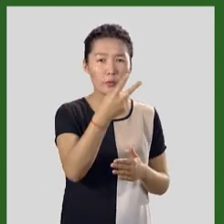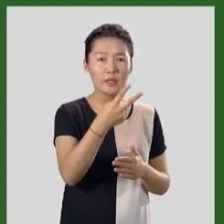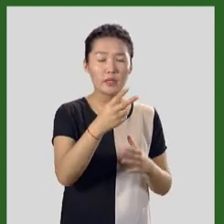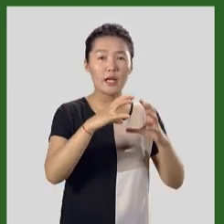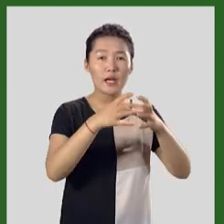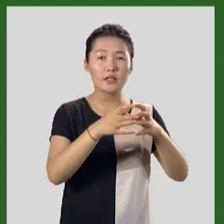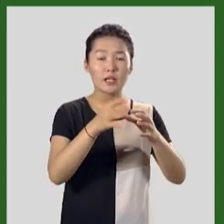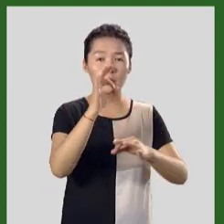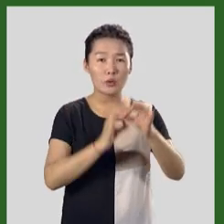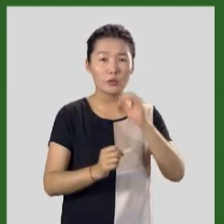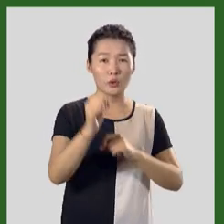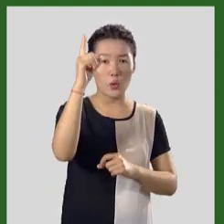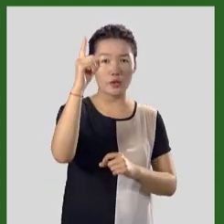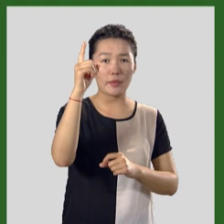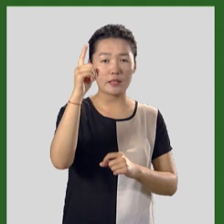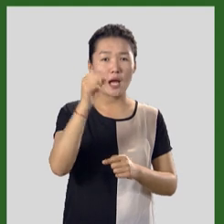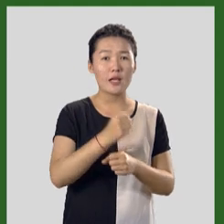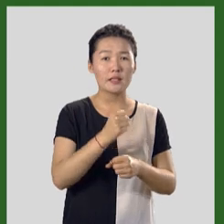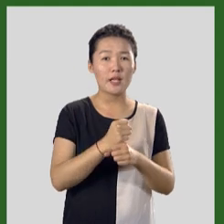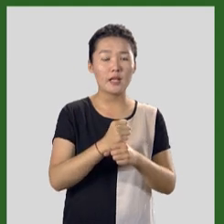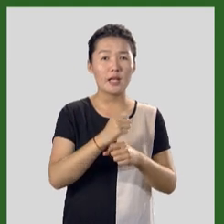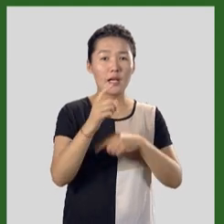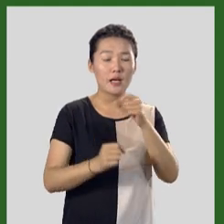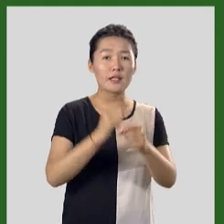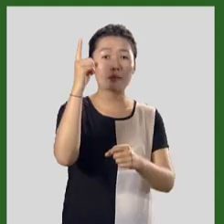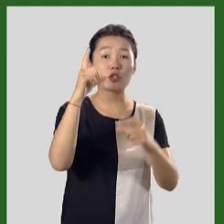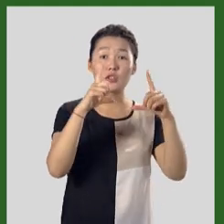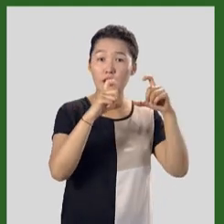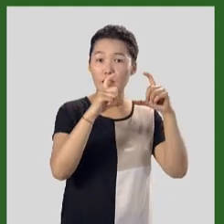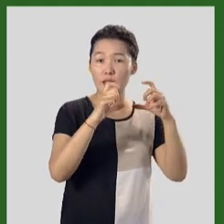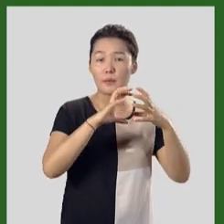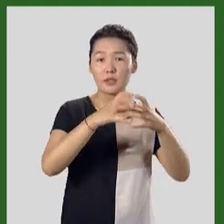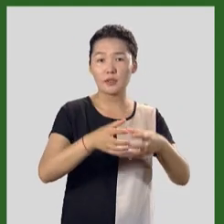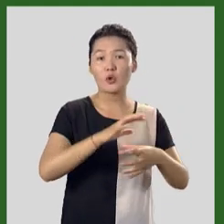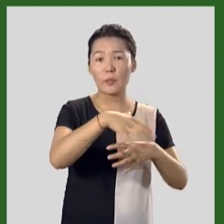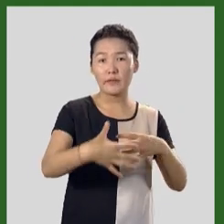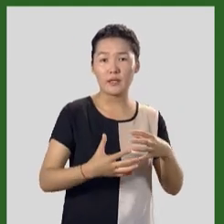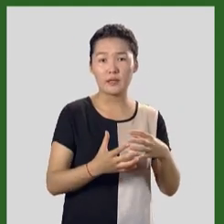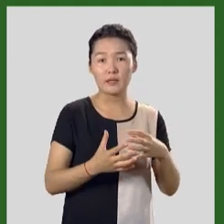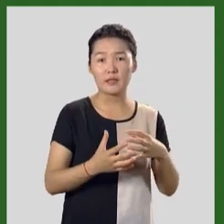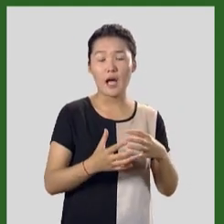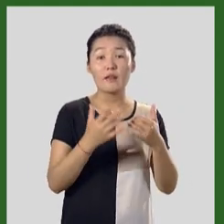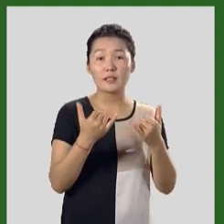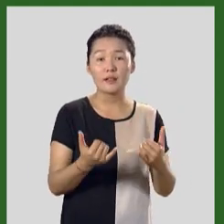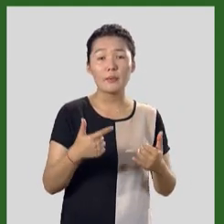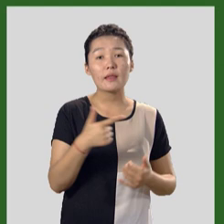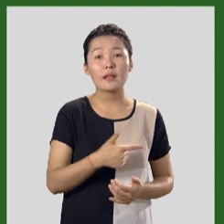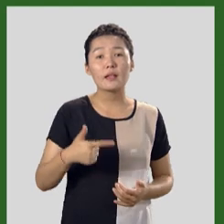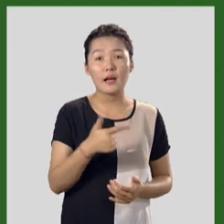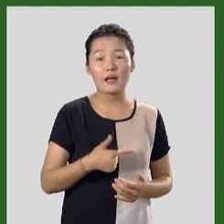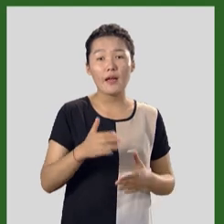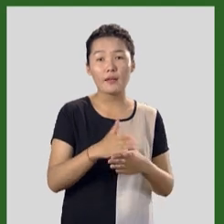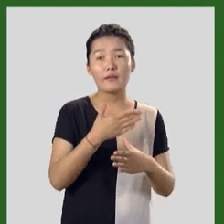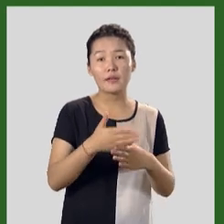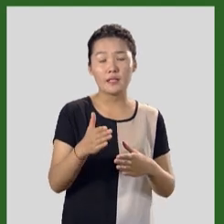космоса и сделали космические снимки земной поверхности. В современной географии